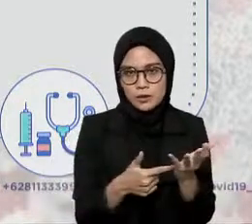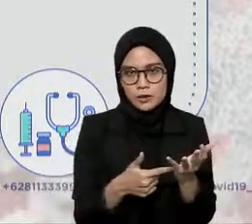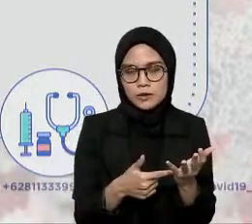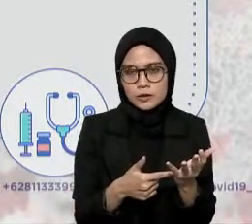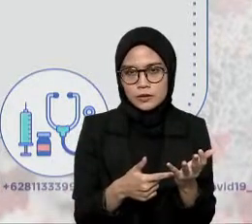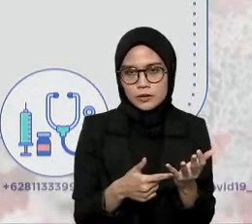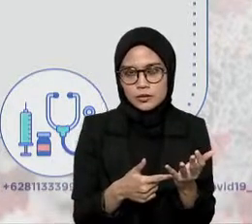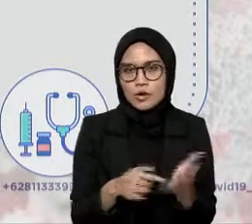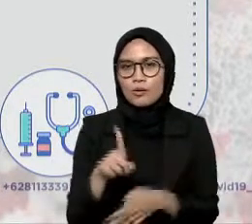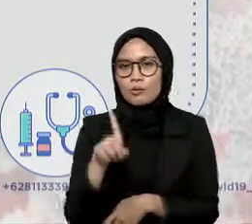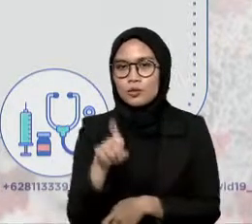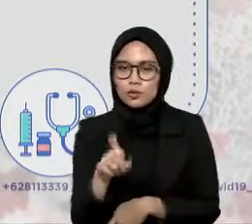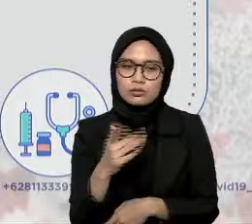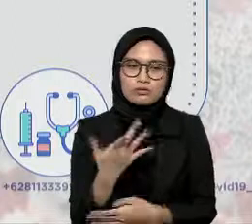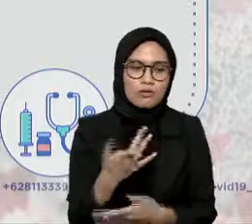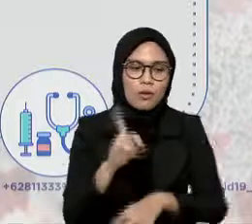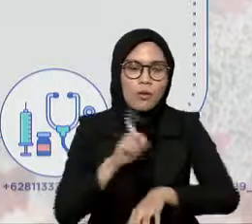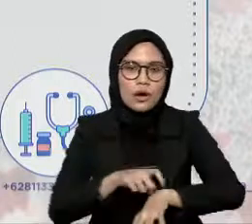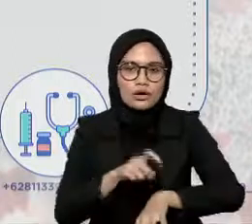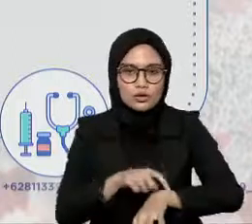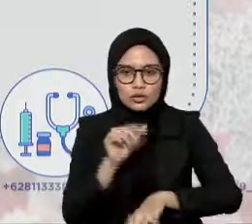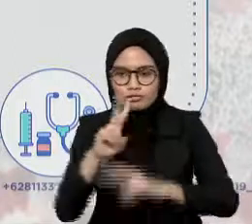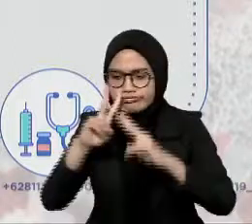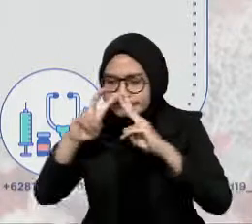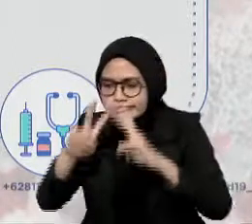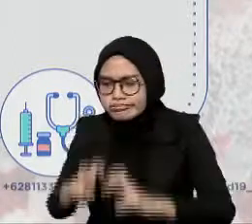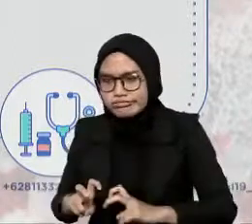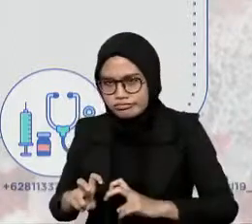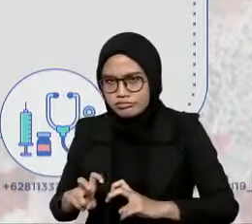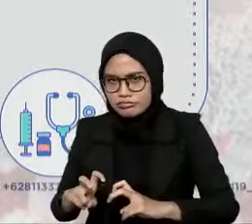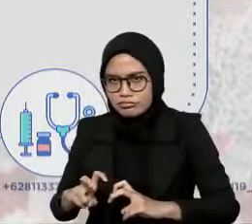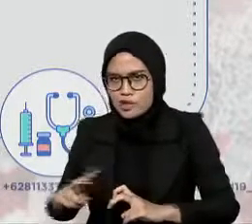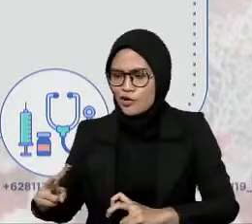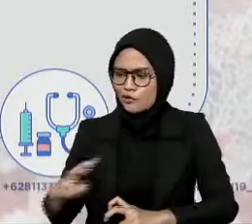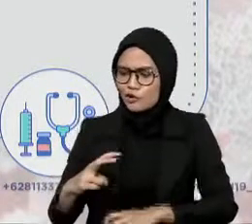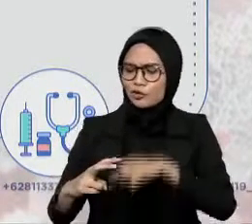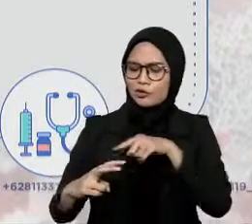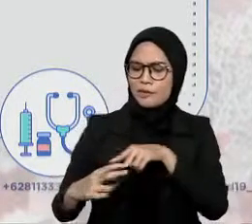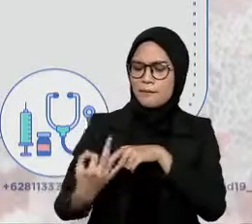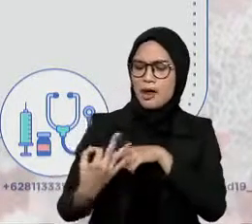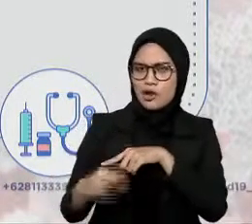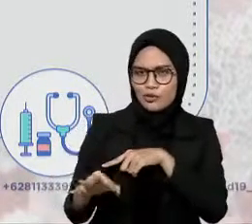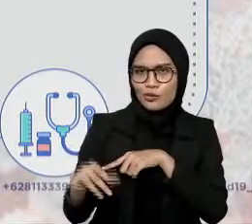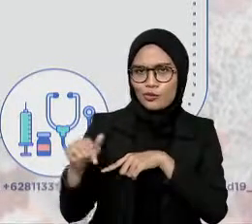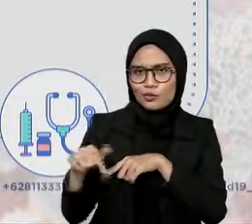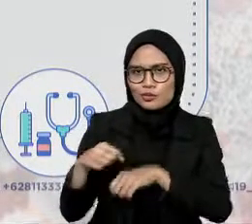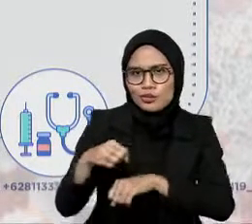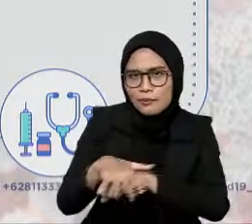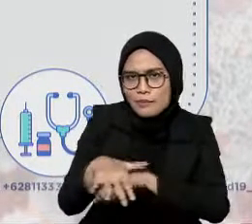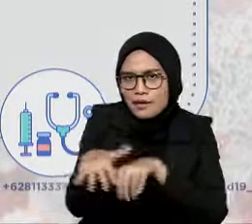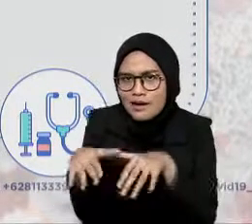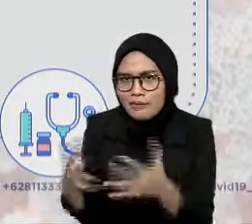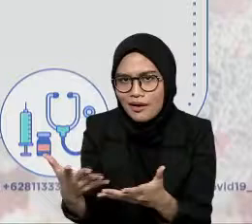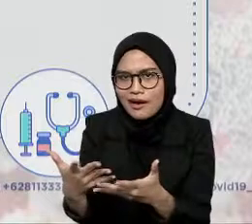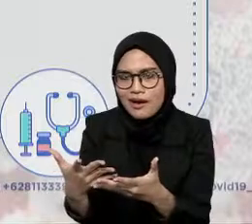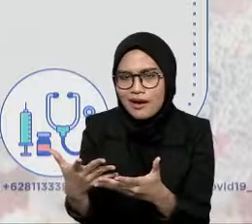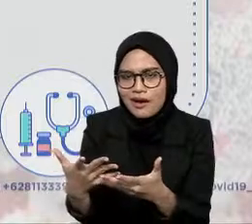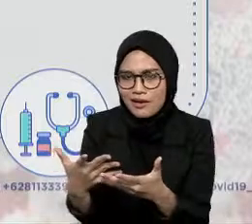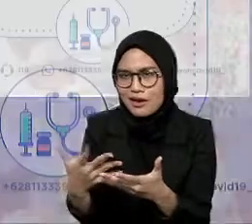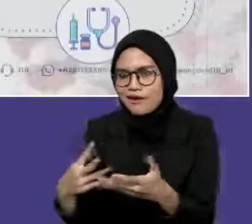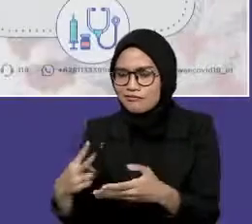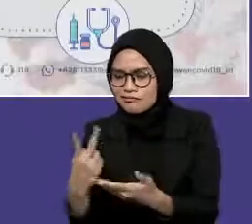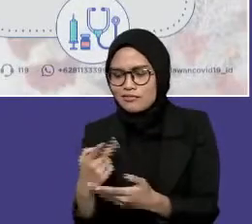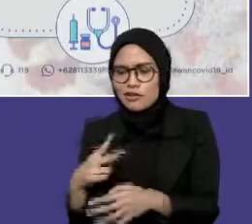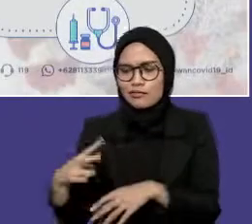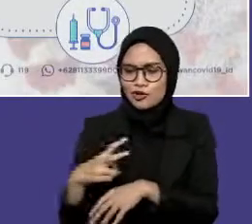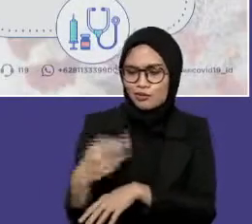masih dibutuhkan waktu untuk memastikan apakah perubahan genetik yang terjadi betul-betul akan merubah